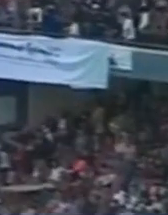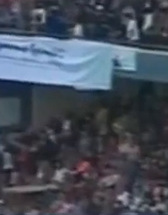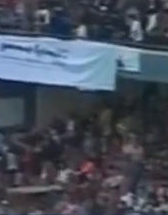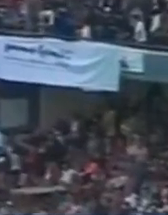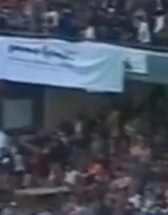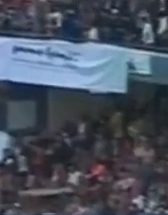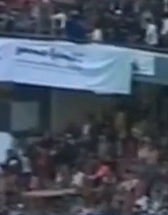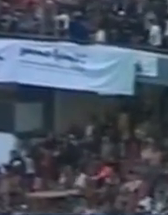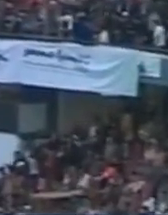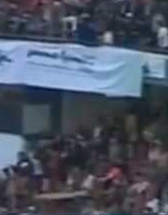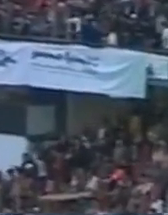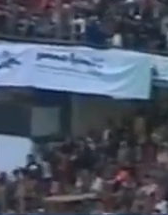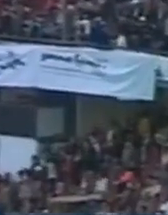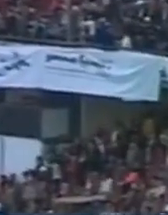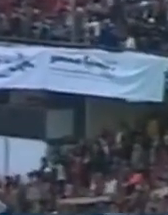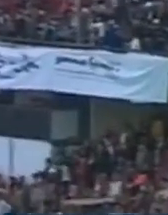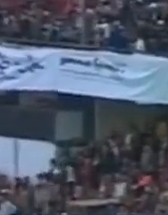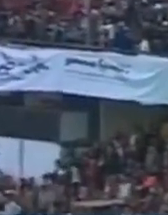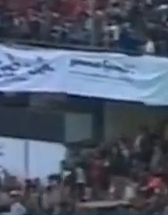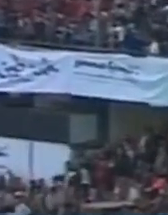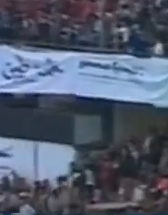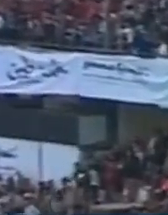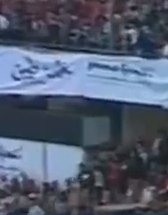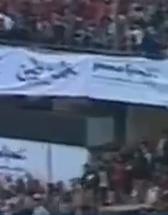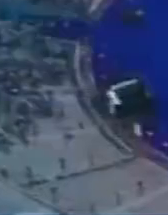المصور بص شوف